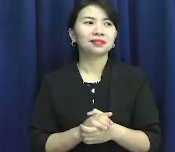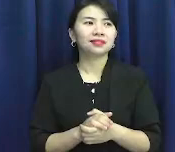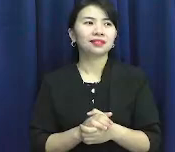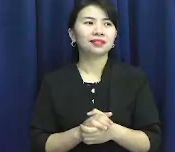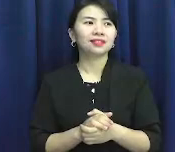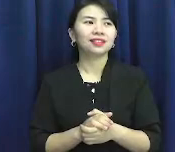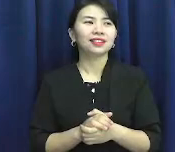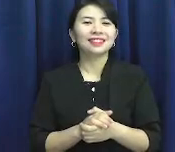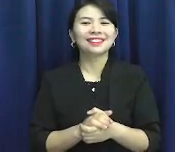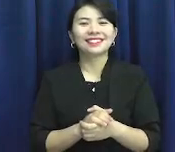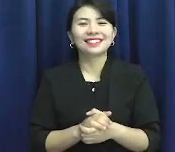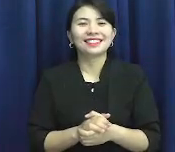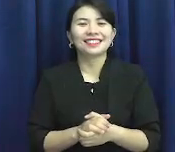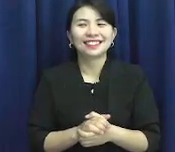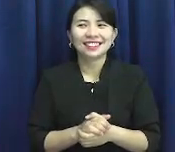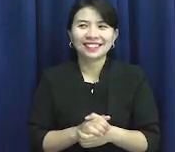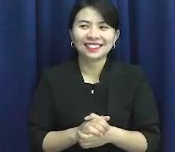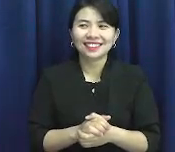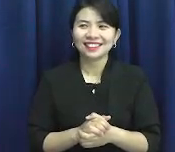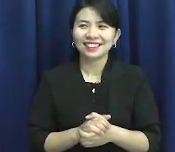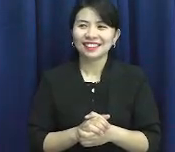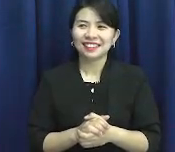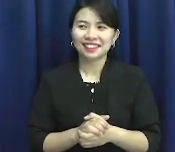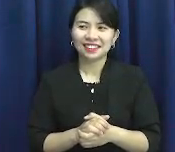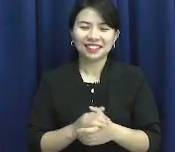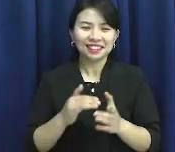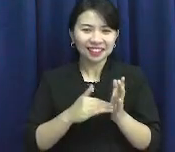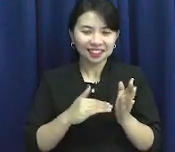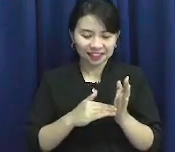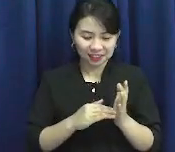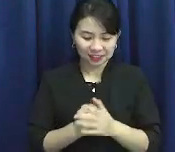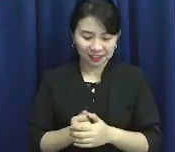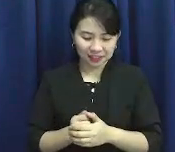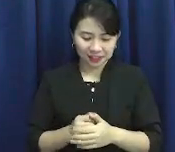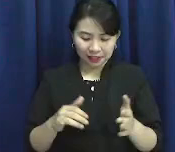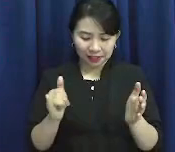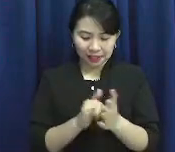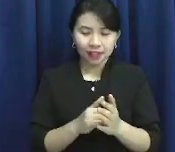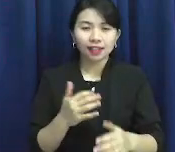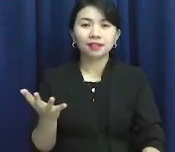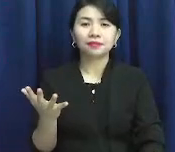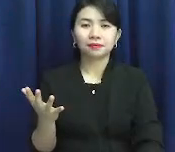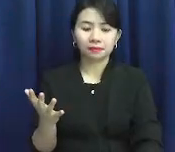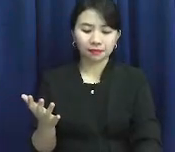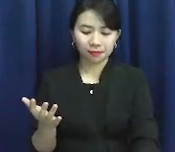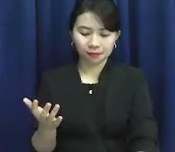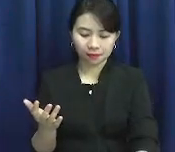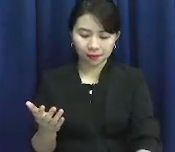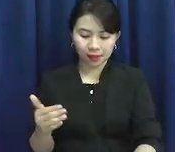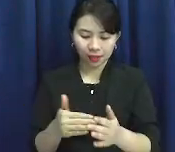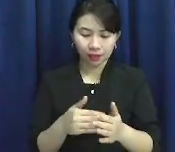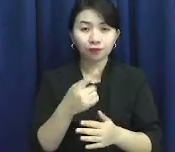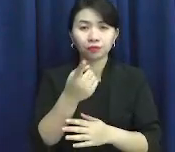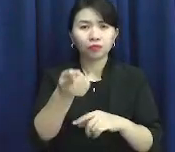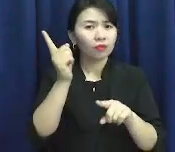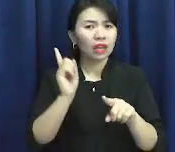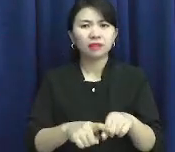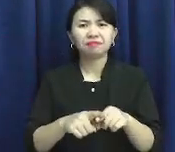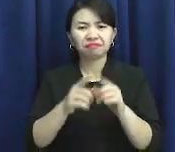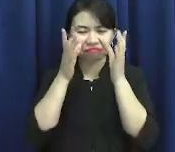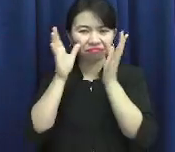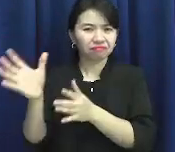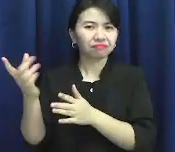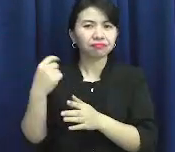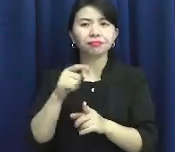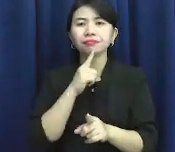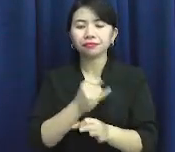Yun, meron pala. You see? Now, inuulit ko, diyan tayo you cannot deny the fact, young people. Come on.